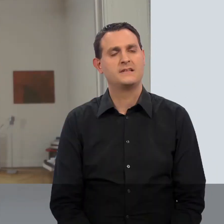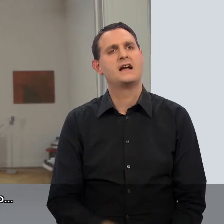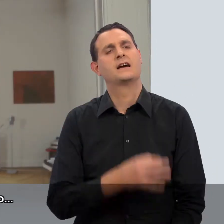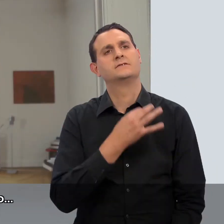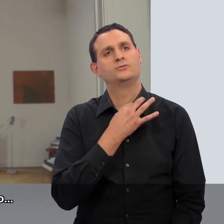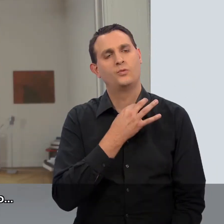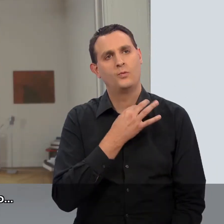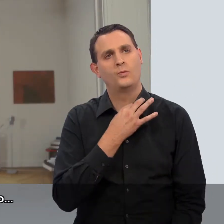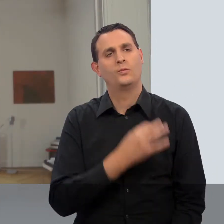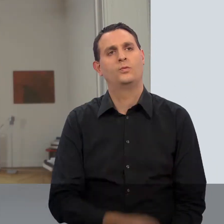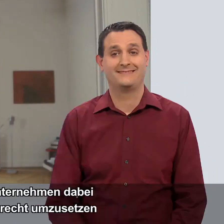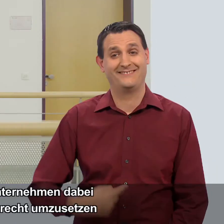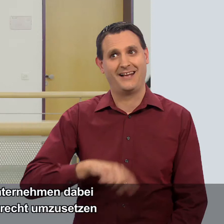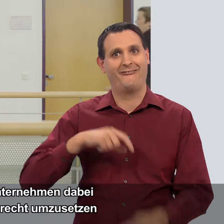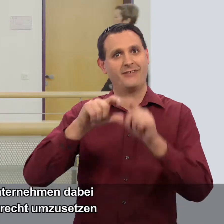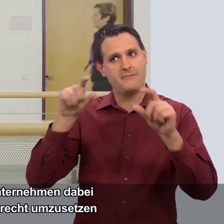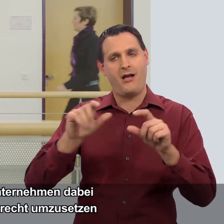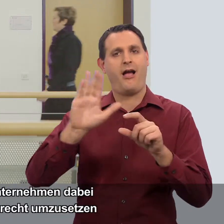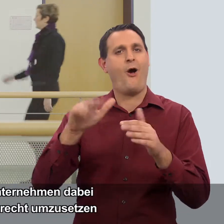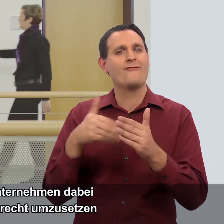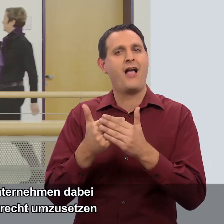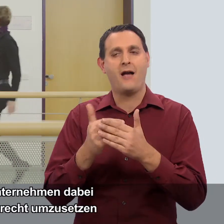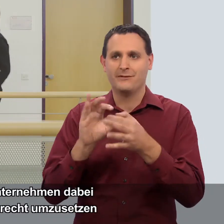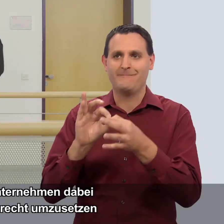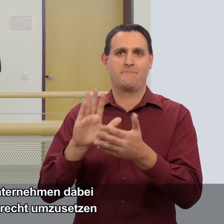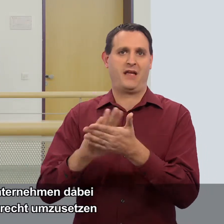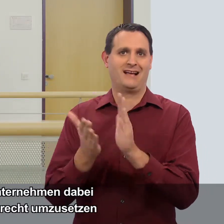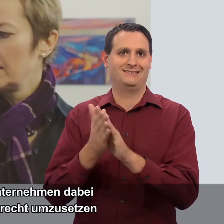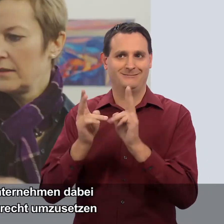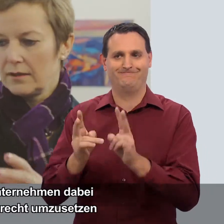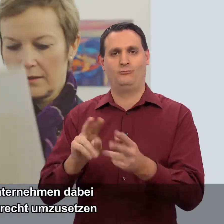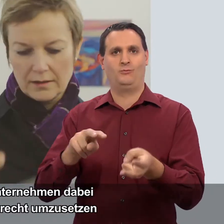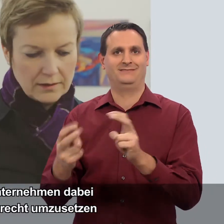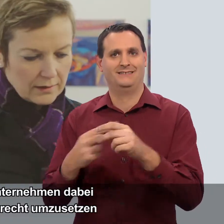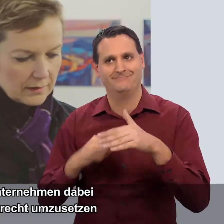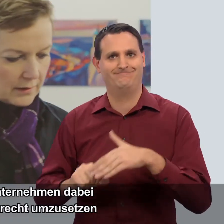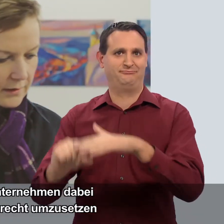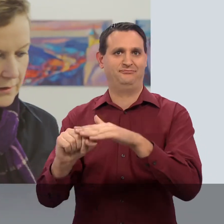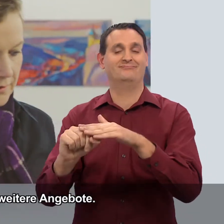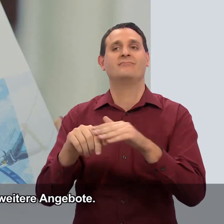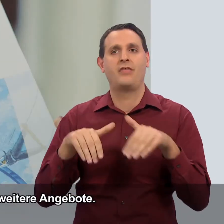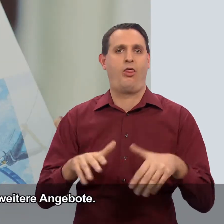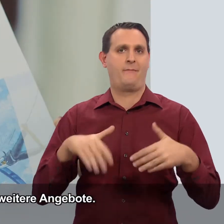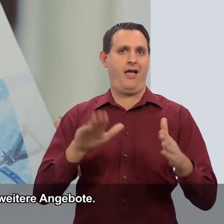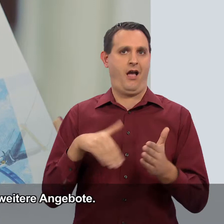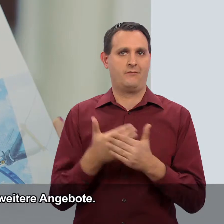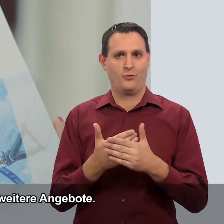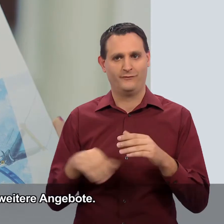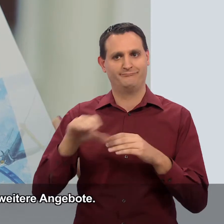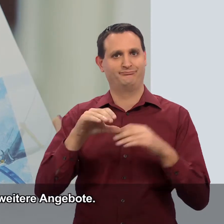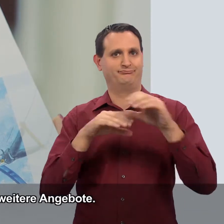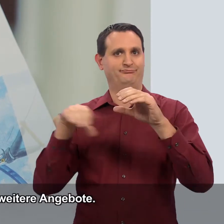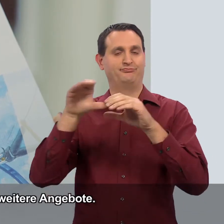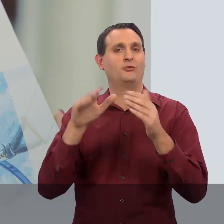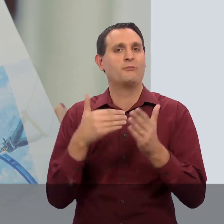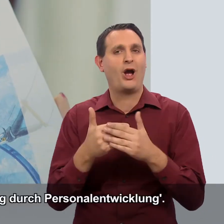Ach so. Wir unterstützen die Unternehmen dabei, ihre Aufgaben praxisgerecht umzusetzen und haben Aufbau und